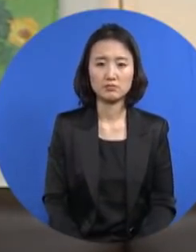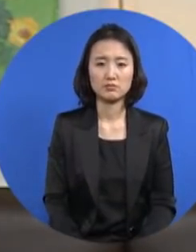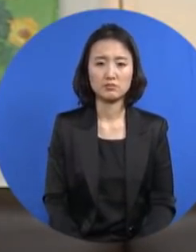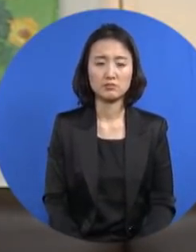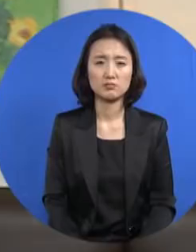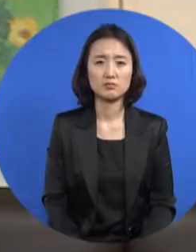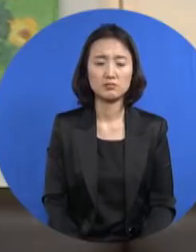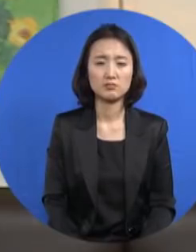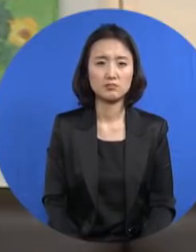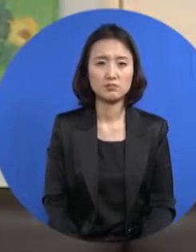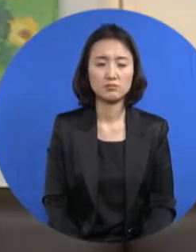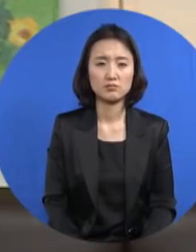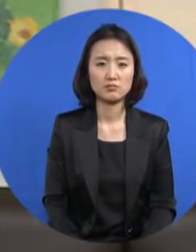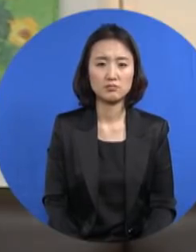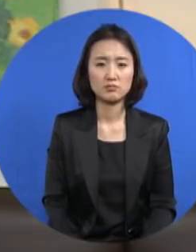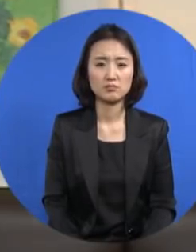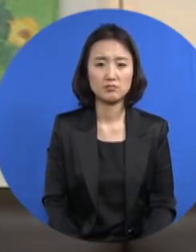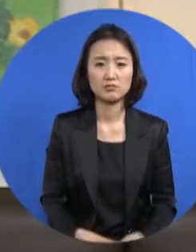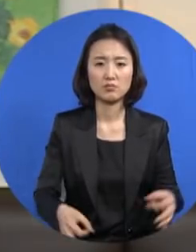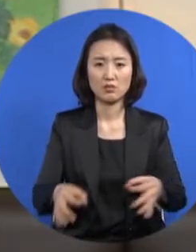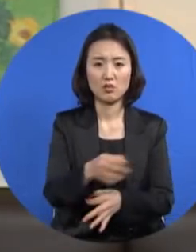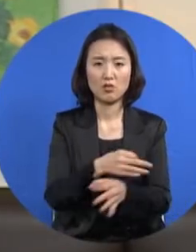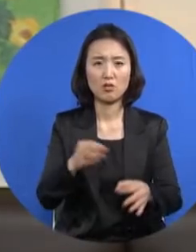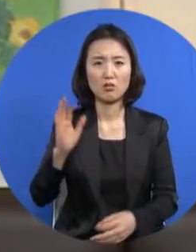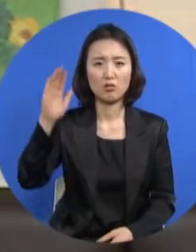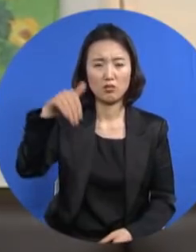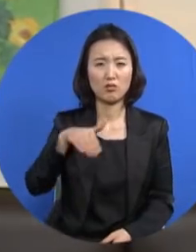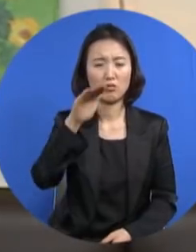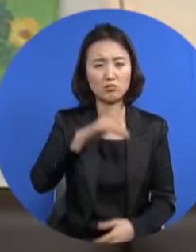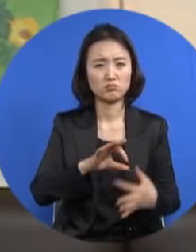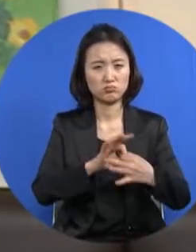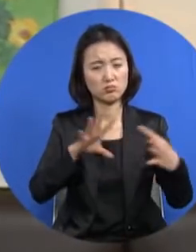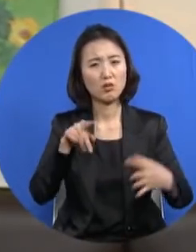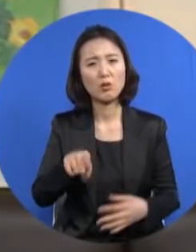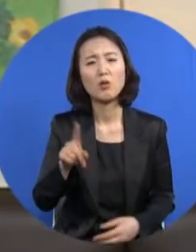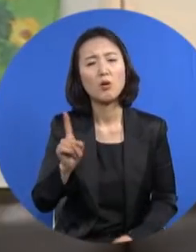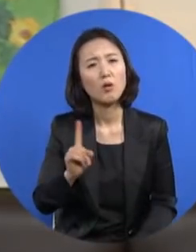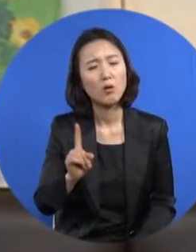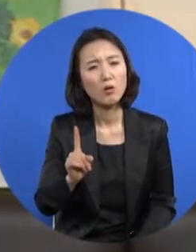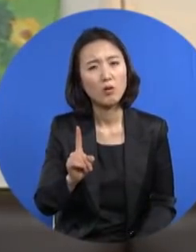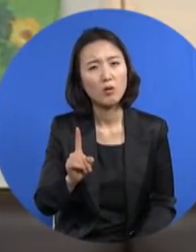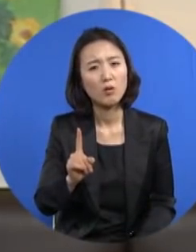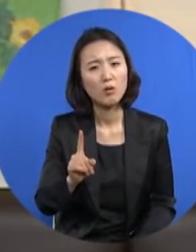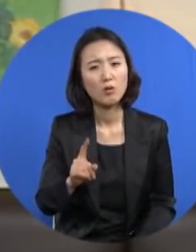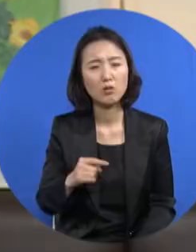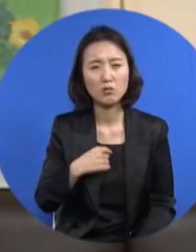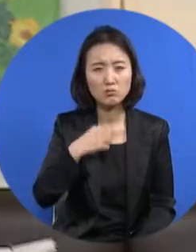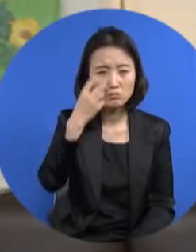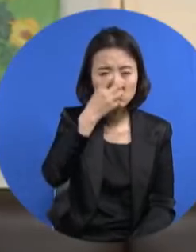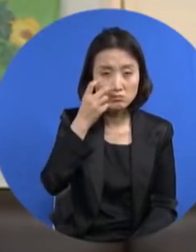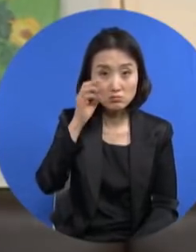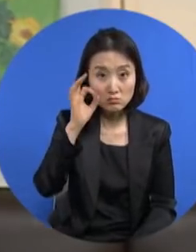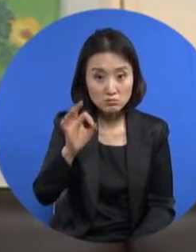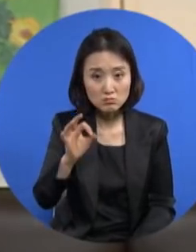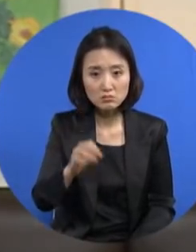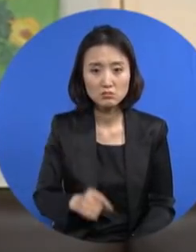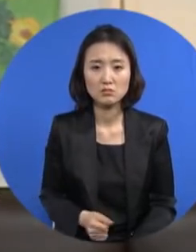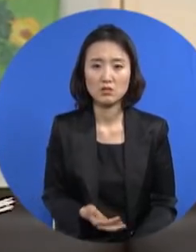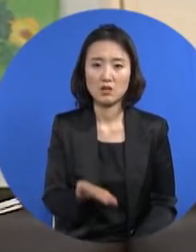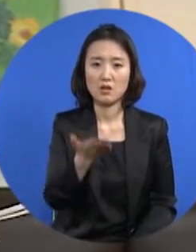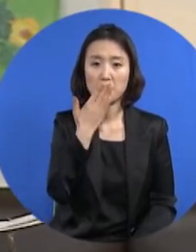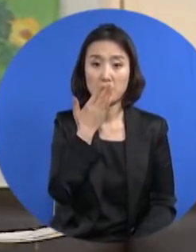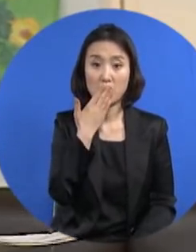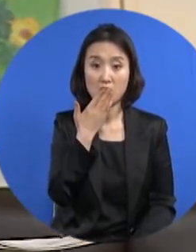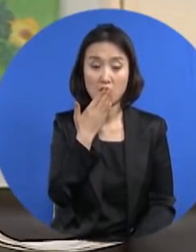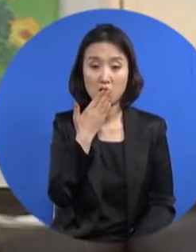경기를 타면 안 되는데요. 경기 안 타는 게 뭐가 있을까라고 그래서 시장 조사를 해보니까요. 요식업이